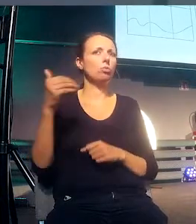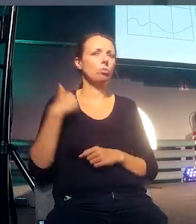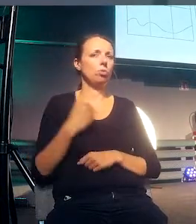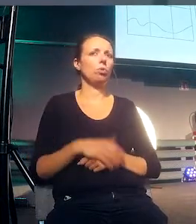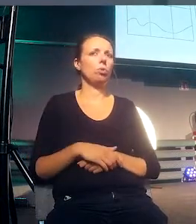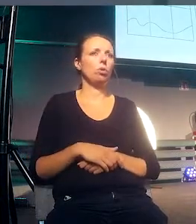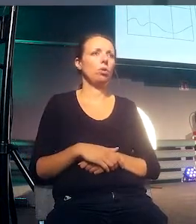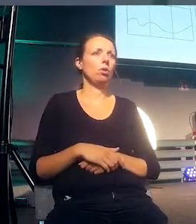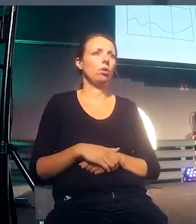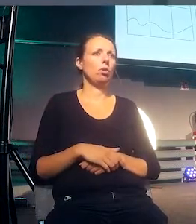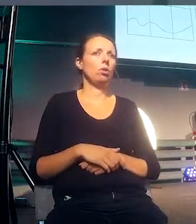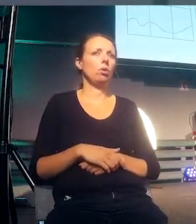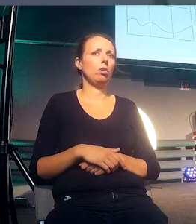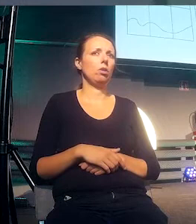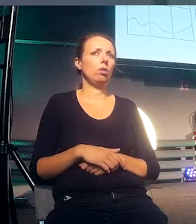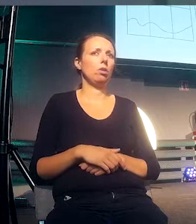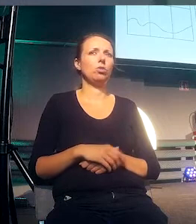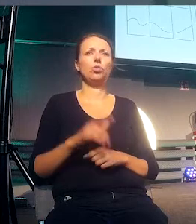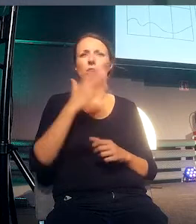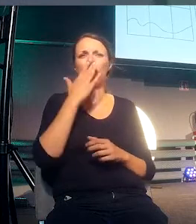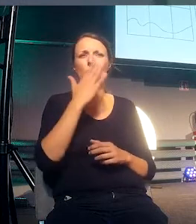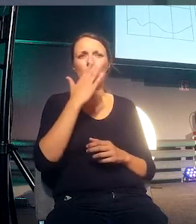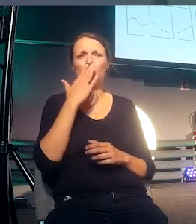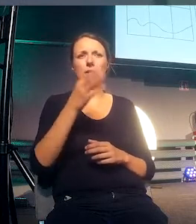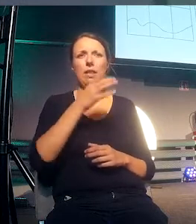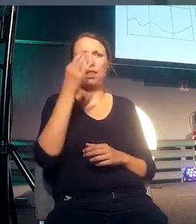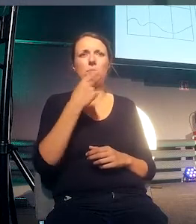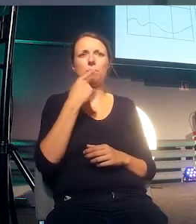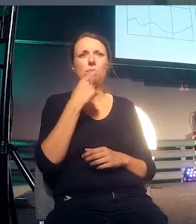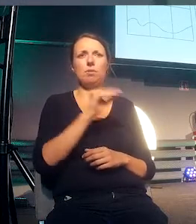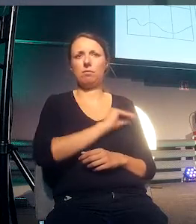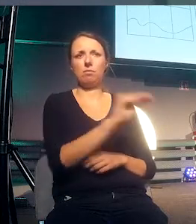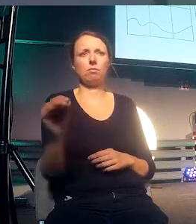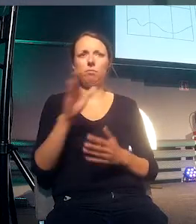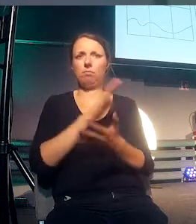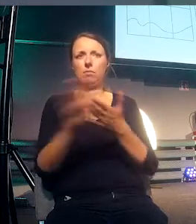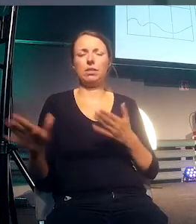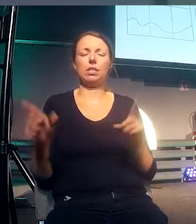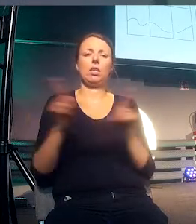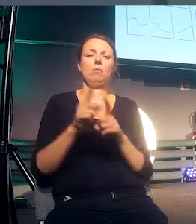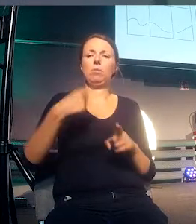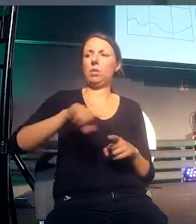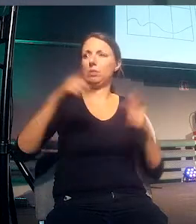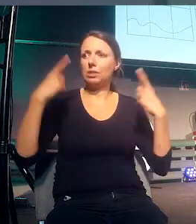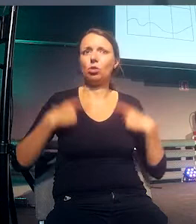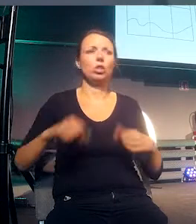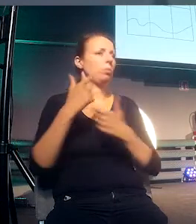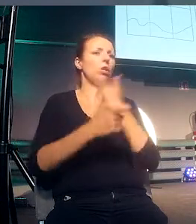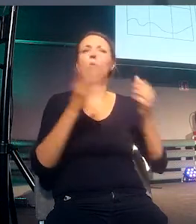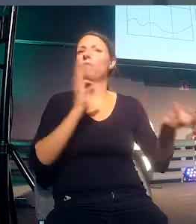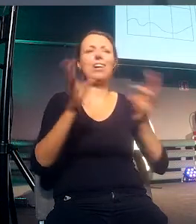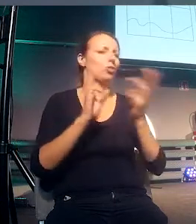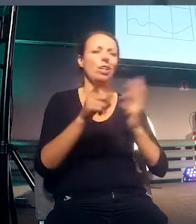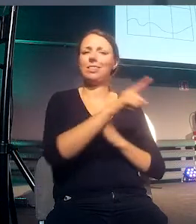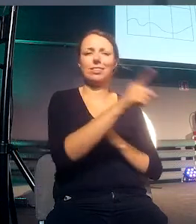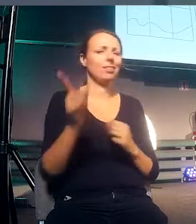to, czym będziemy się zajmować, to jest design thinking. Bierzemy ich niejako z zaskoczenia. Nie organizujemy warsztatów. Nie